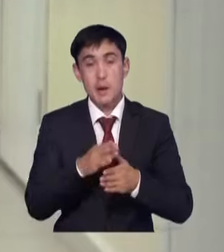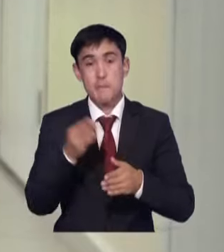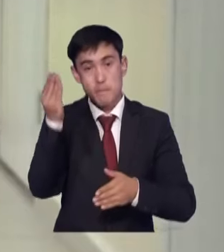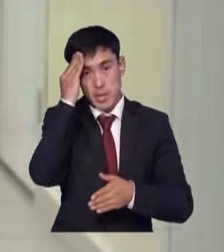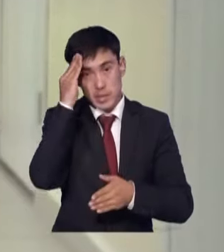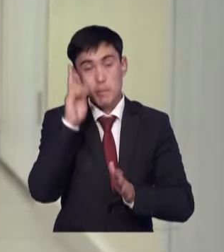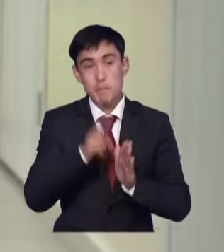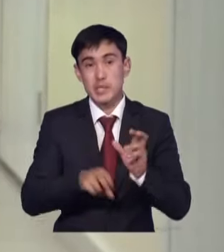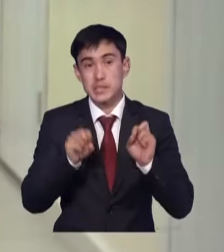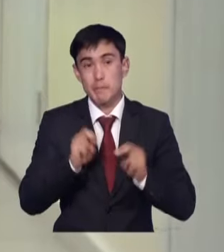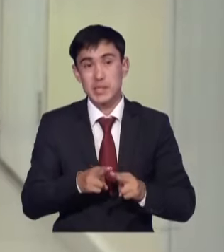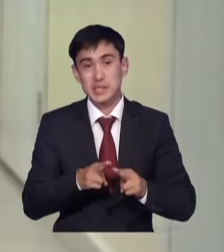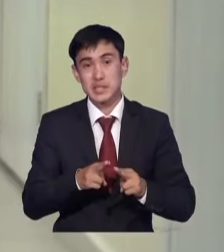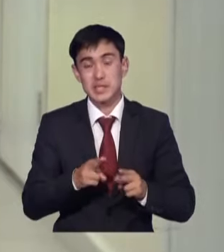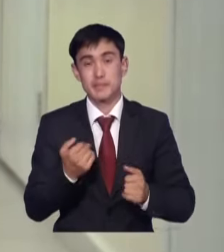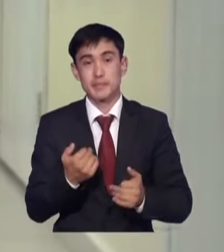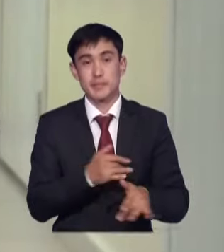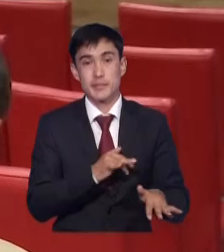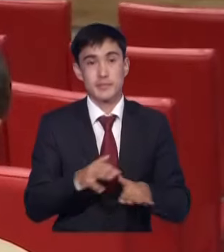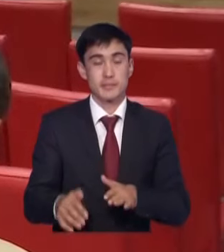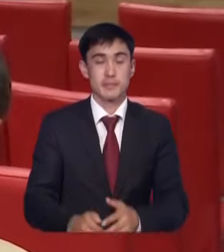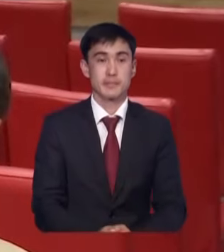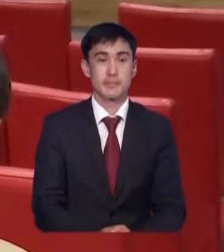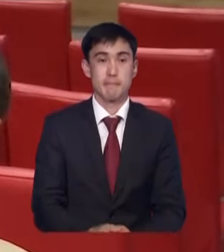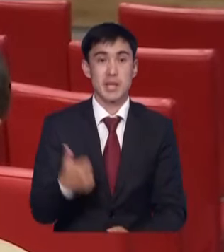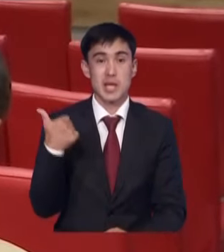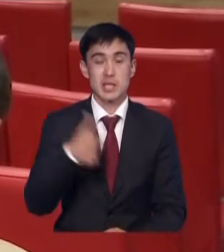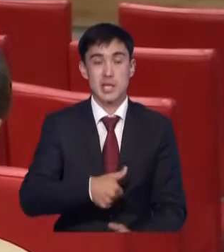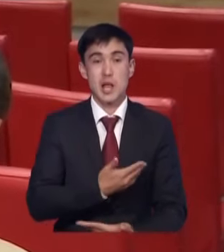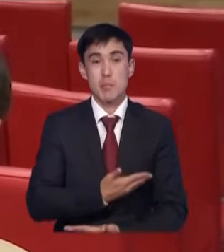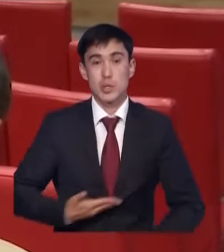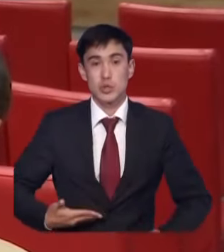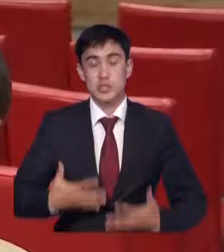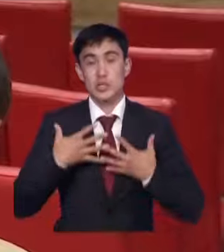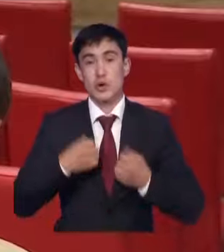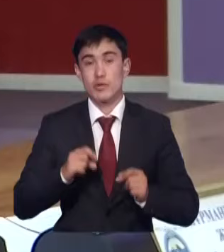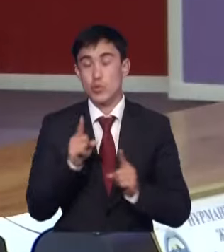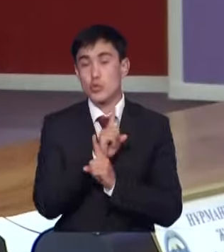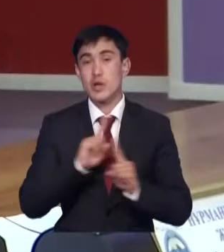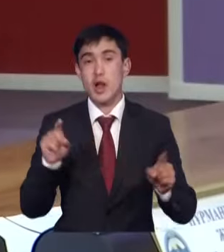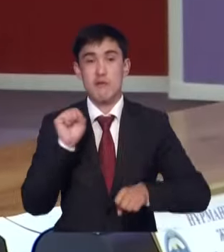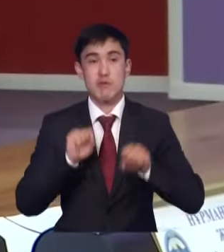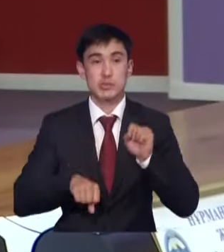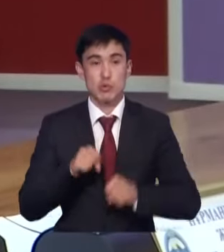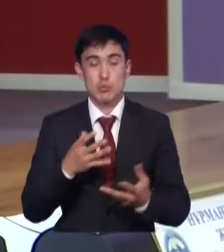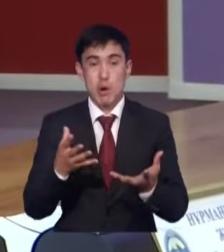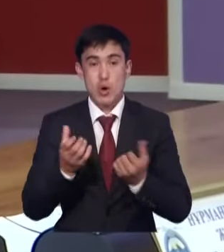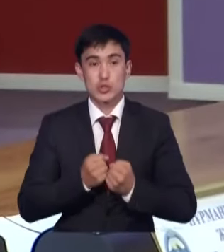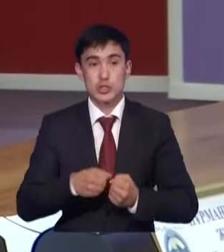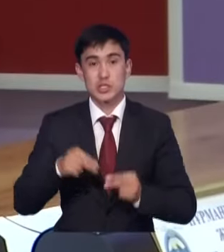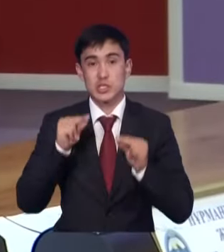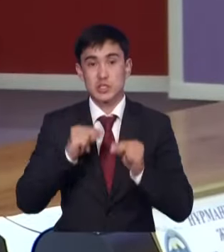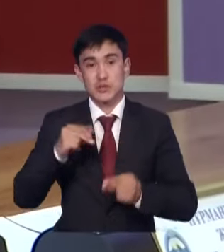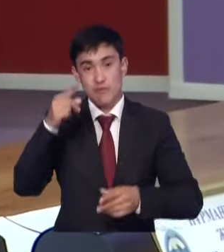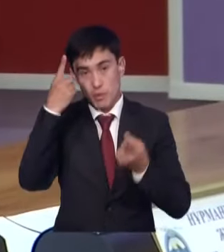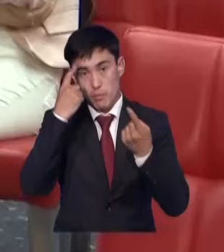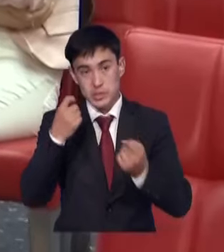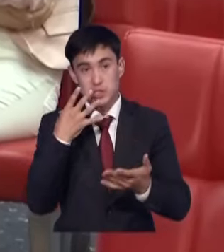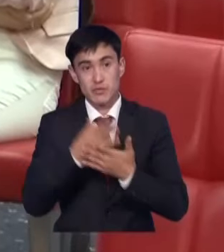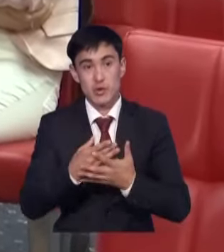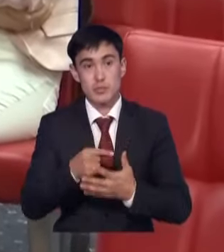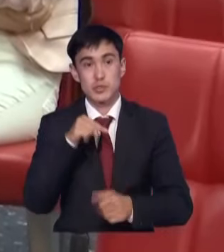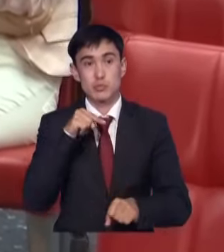методах безопасной контрацепции. Неделя репродуктивного здоровья – это уникальная возможность получить достоверную информацию о